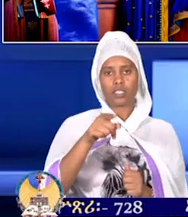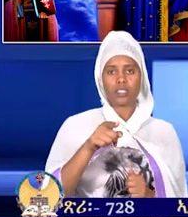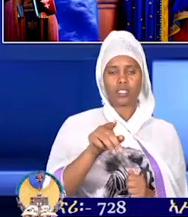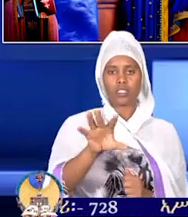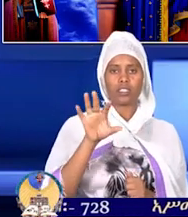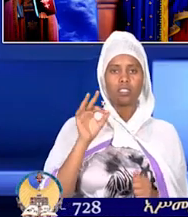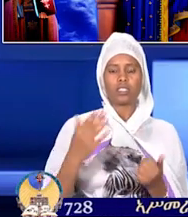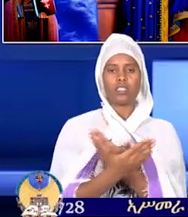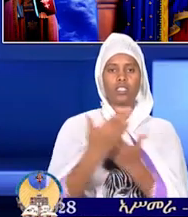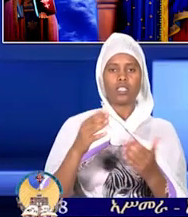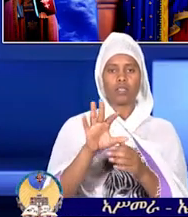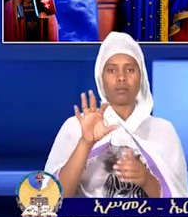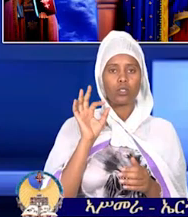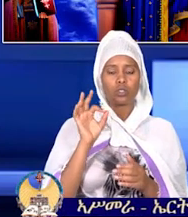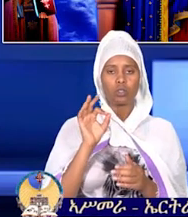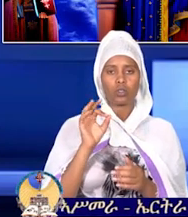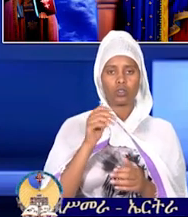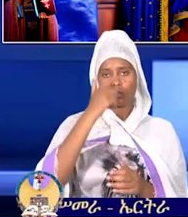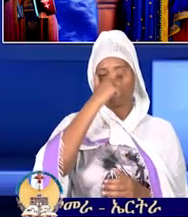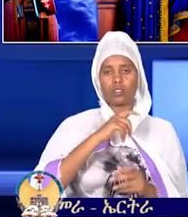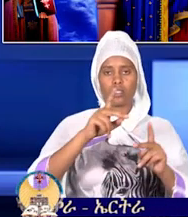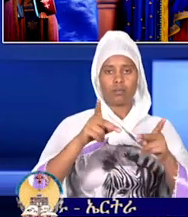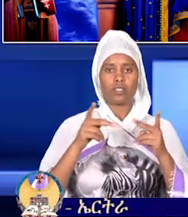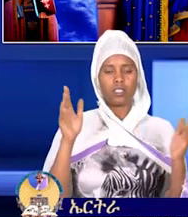ሙሴ እቲ ሕርዩ ከየጥፍኦም